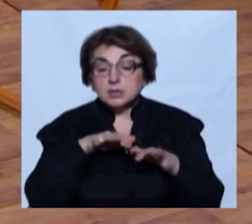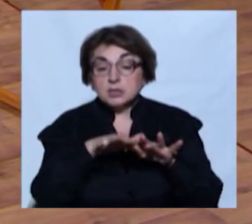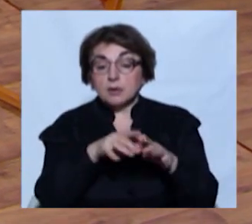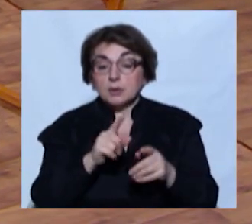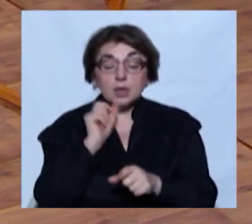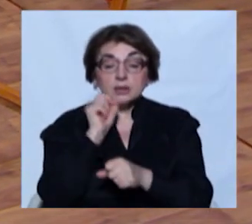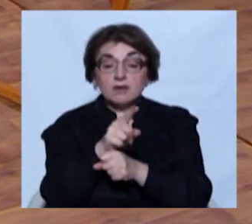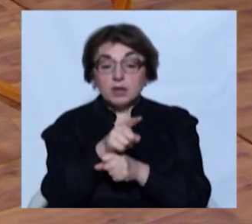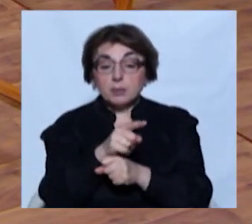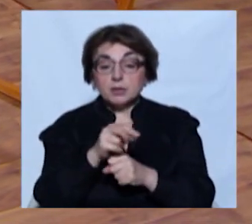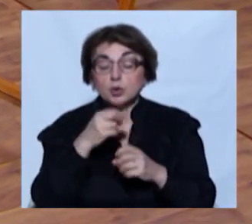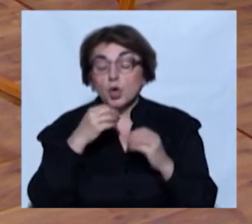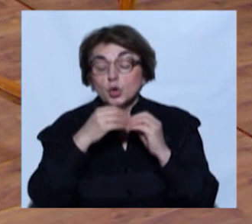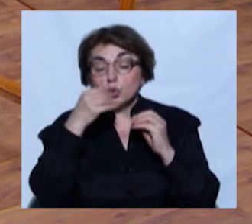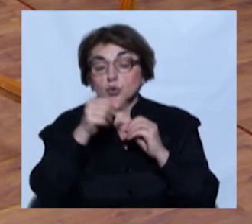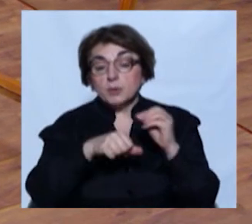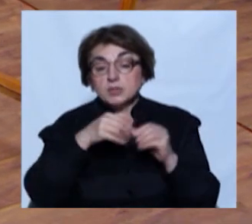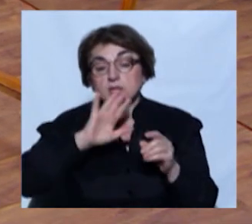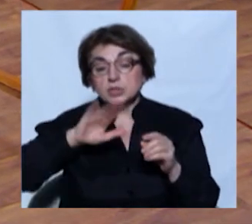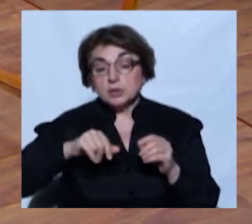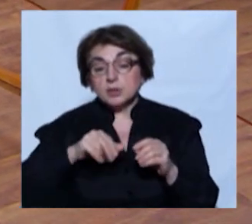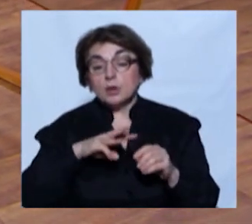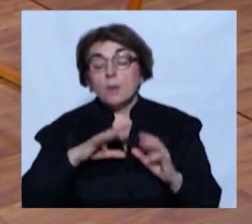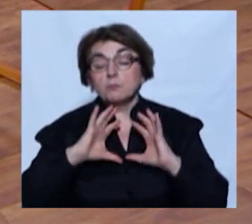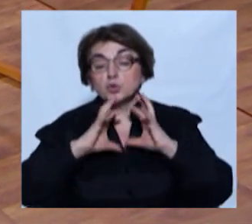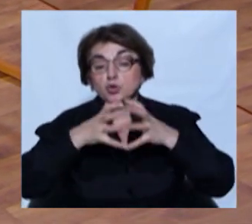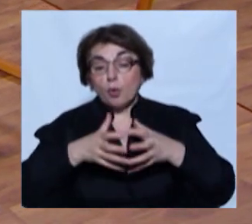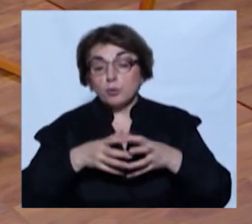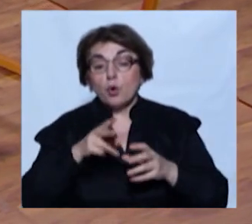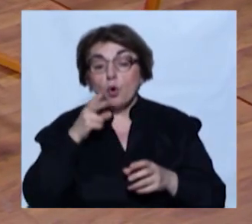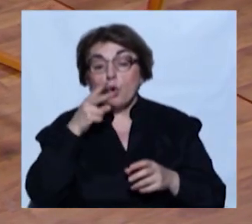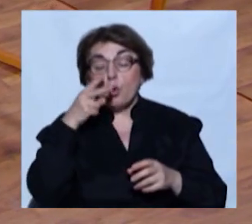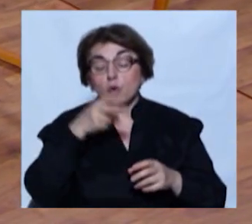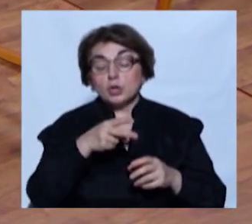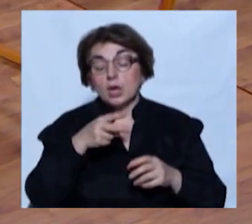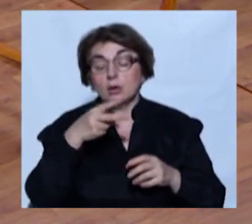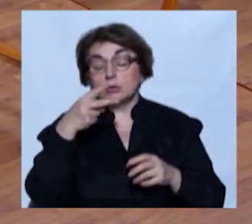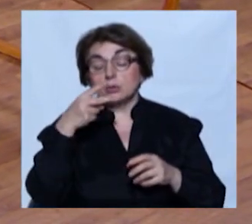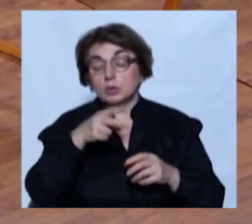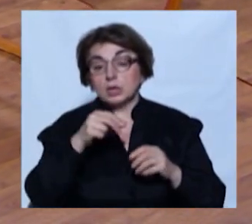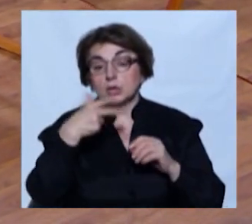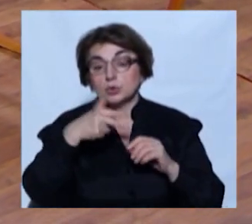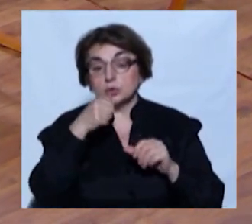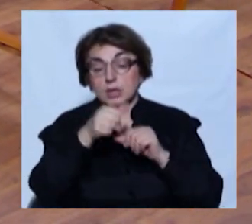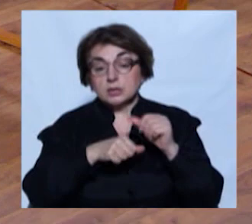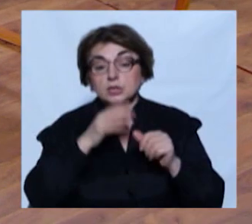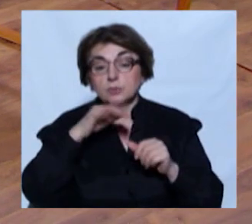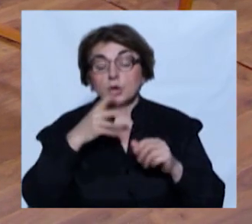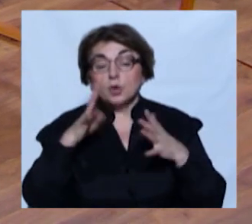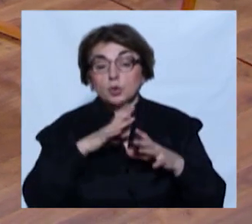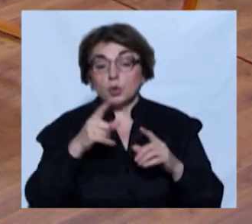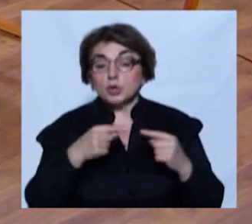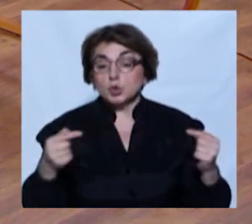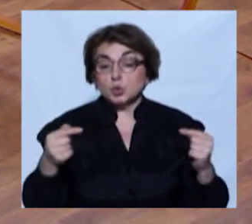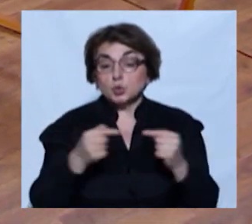შეძლოს 15 წლის შემდეგ მდგრადი მსოფლიო 2030 წლისათვის იყოს ისეთი, როგორც